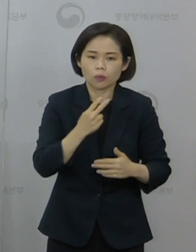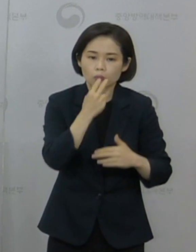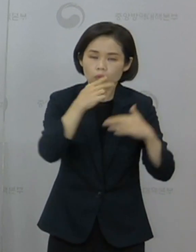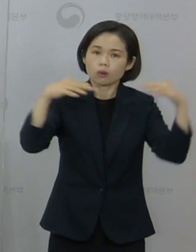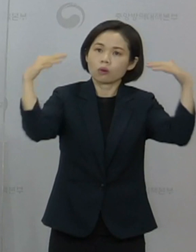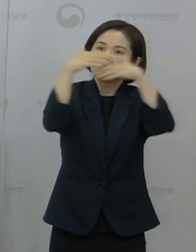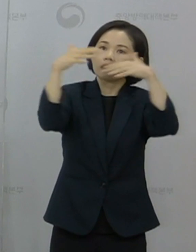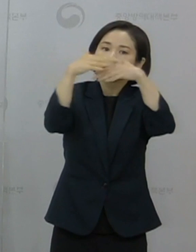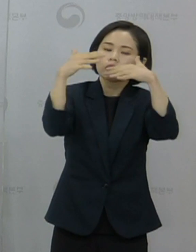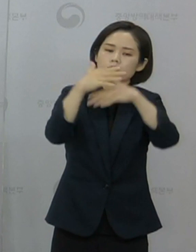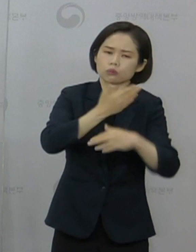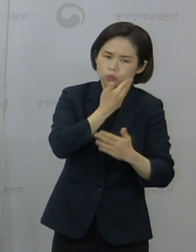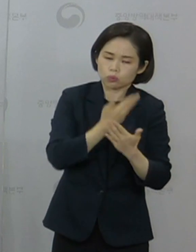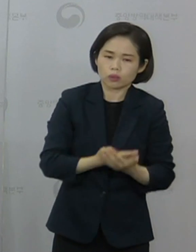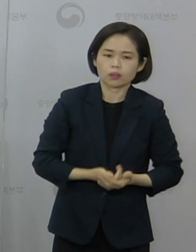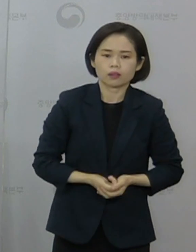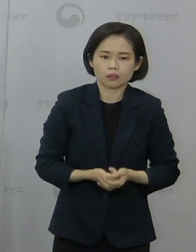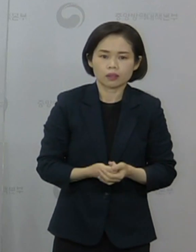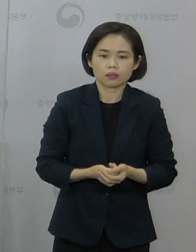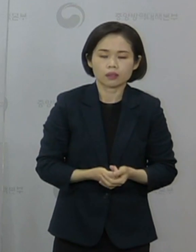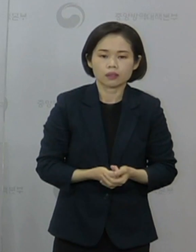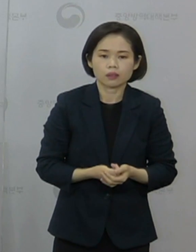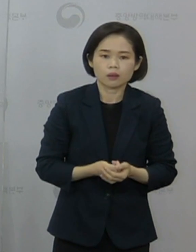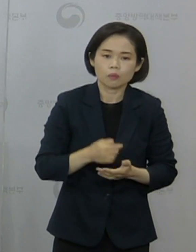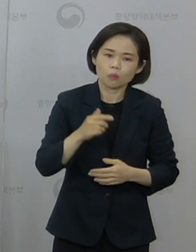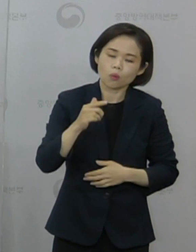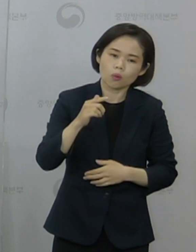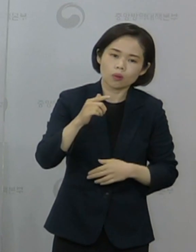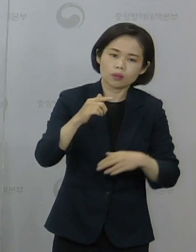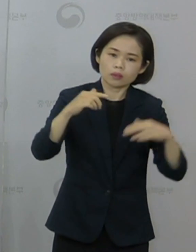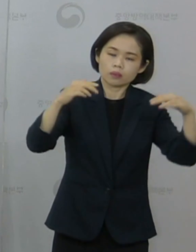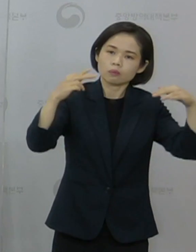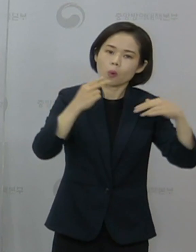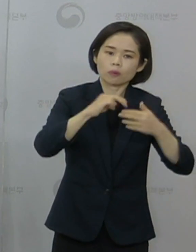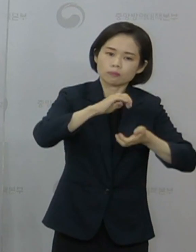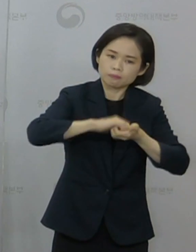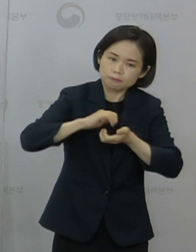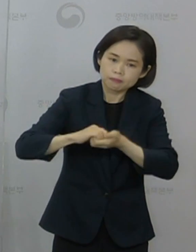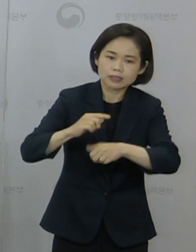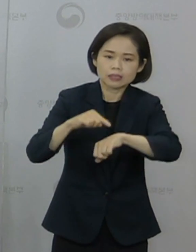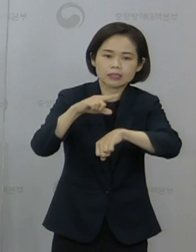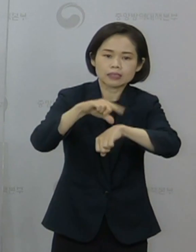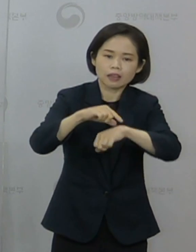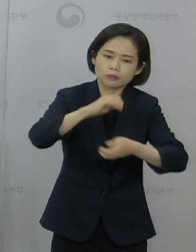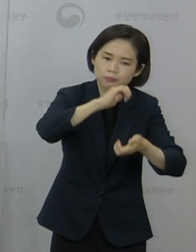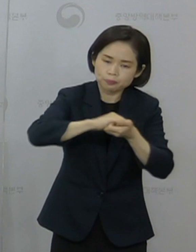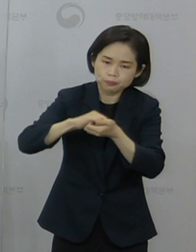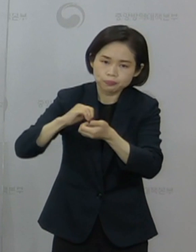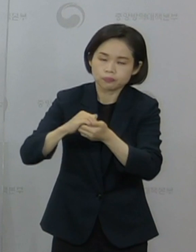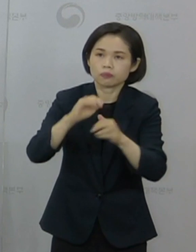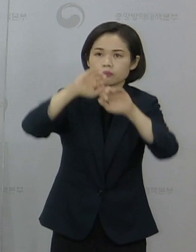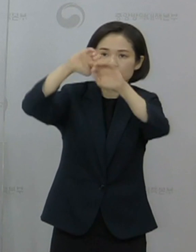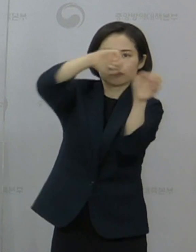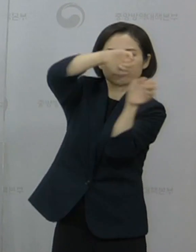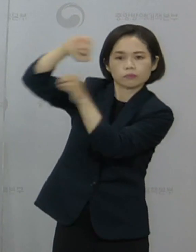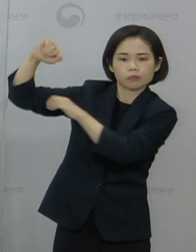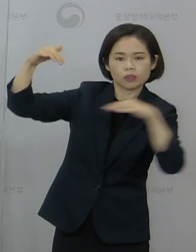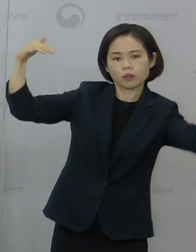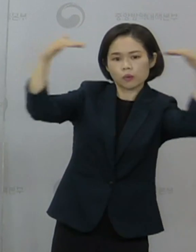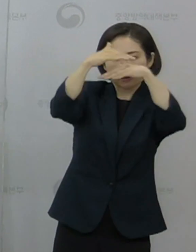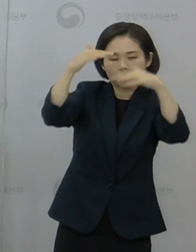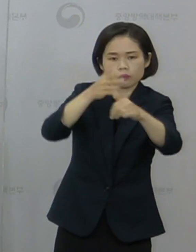중요합니다 적어도 어 메 시간 환기를 적절하게 시켜 주실 것을 당부 를 드립니다 또한 입소 재나